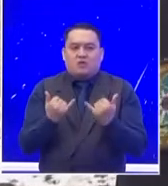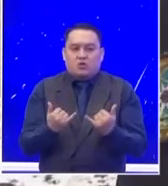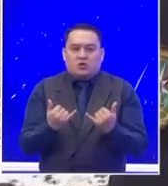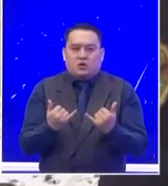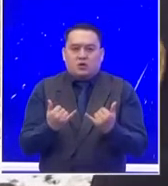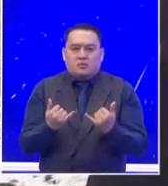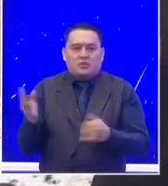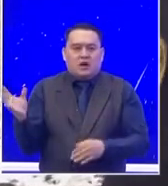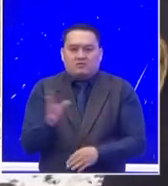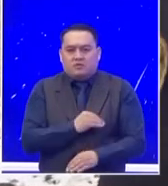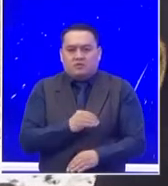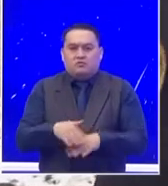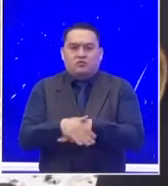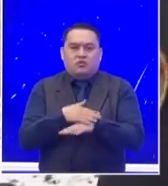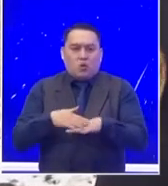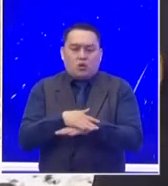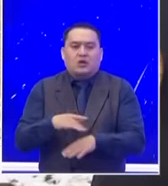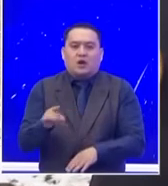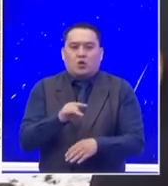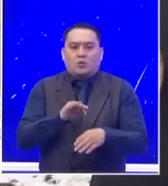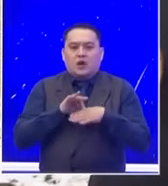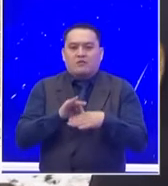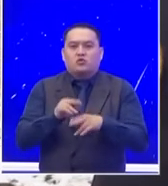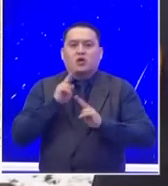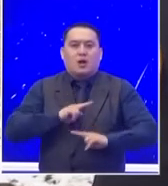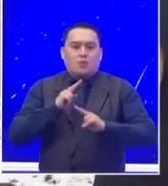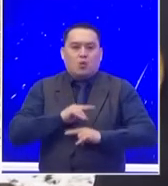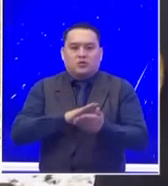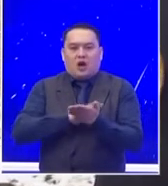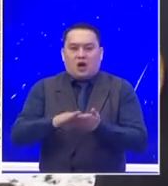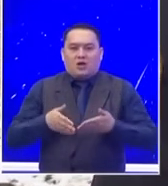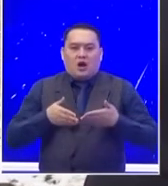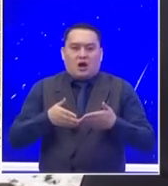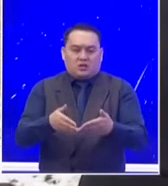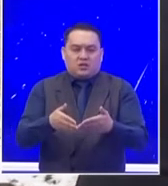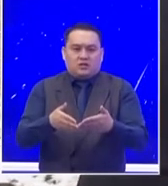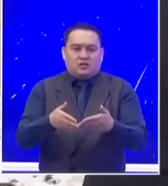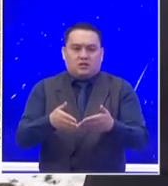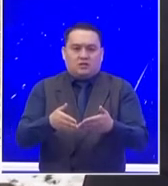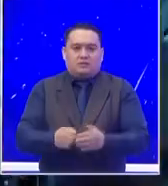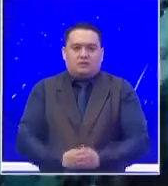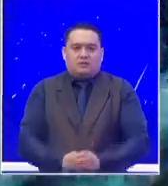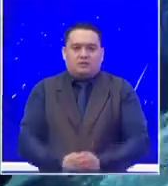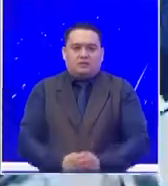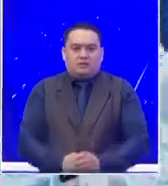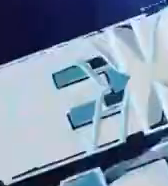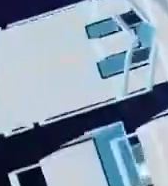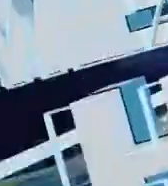день повсеместно в населенных пунктах района проводится работа по очистке арычной и дренажной сети.